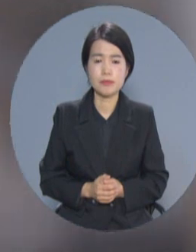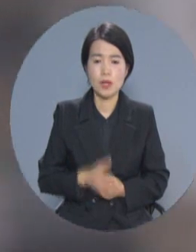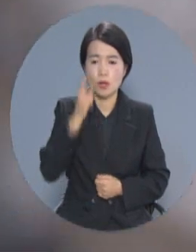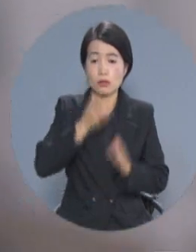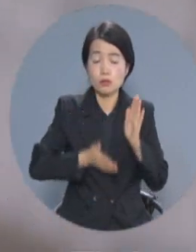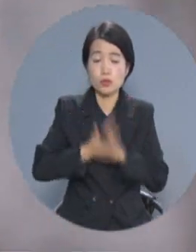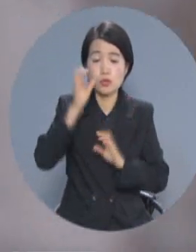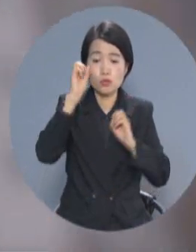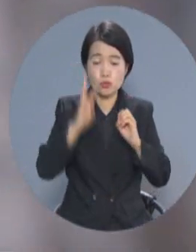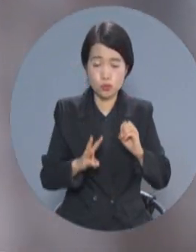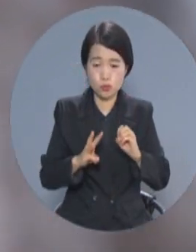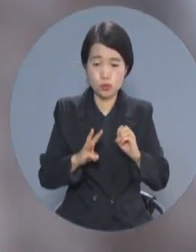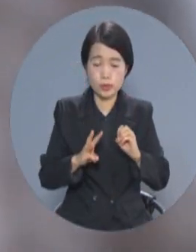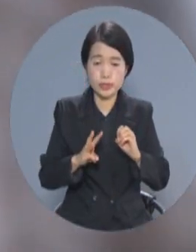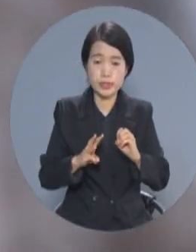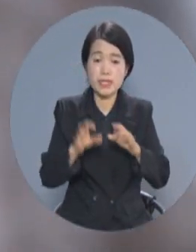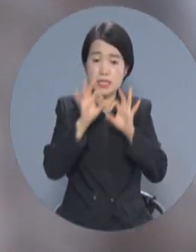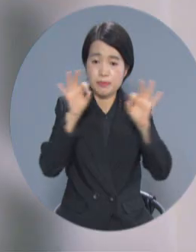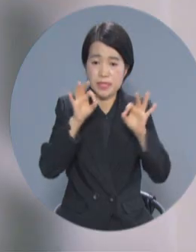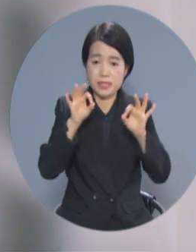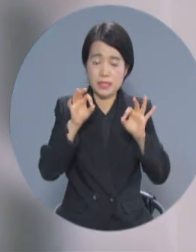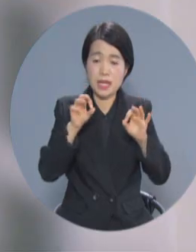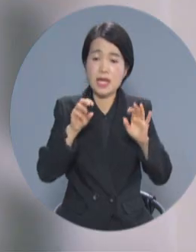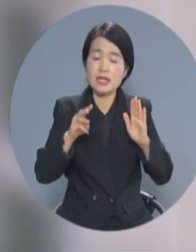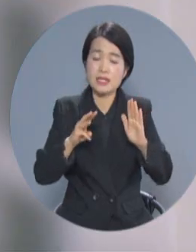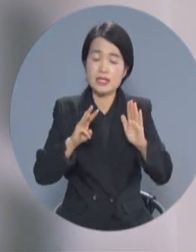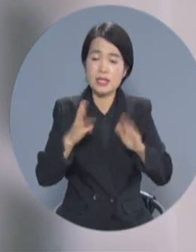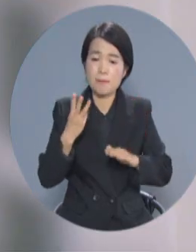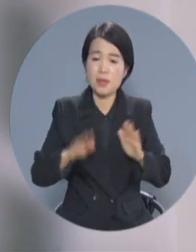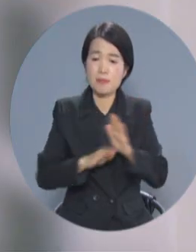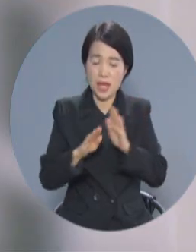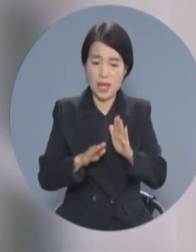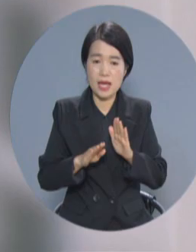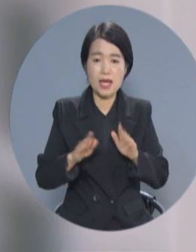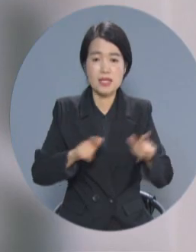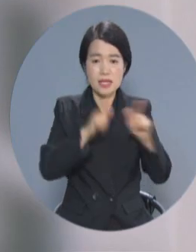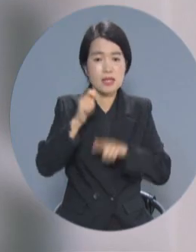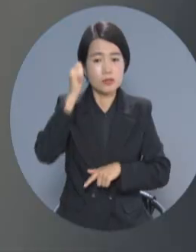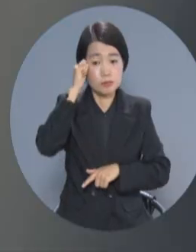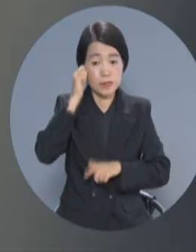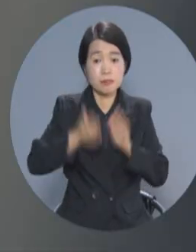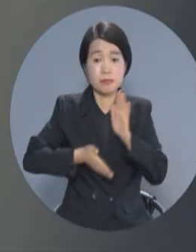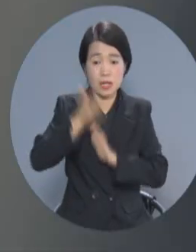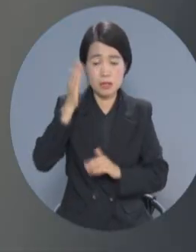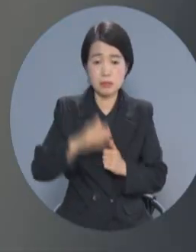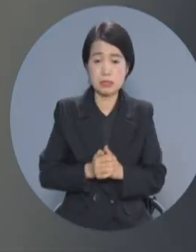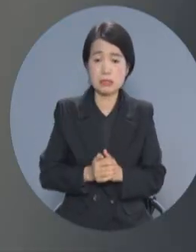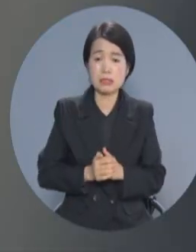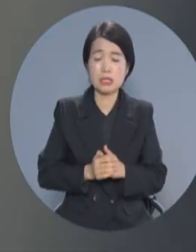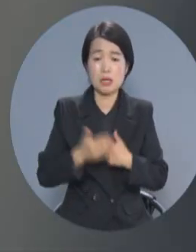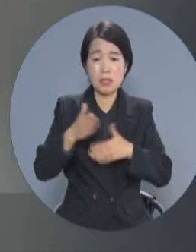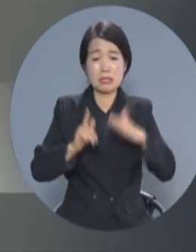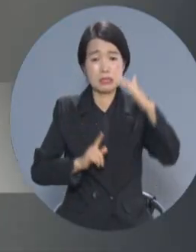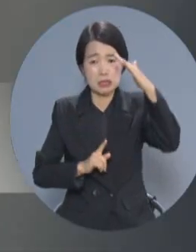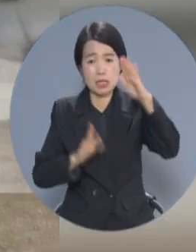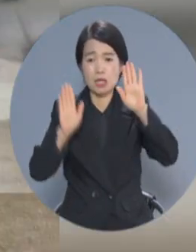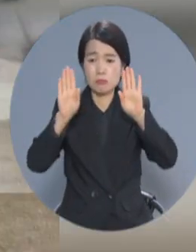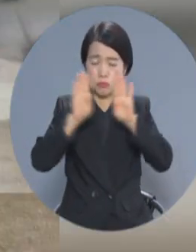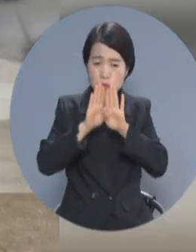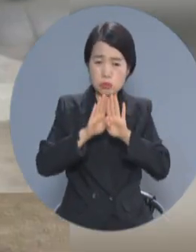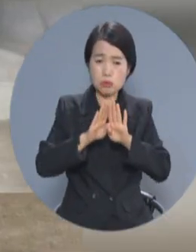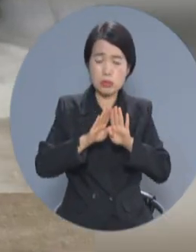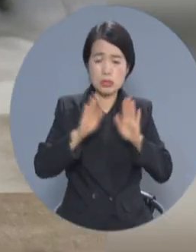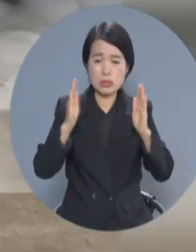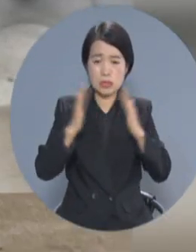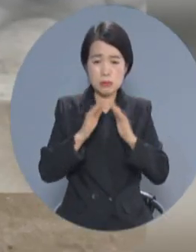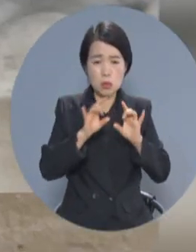여수시 웅천동에 위치한 10층 300여 세대 규모의 한 생활 숙박시설입니다. 천장과 문 할 거 없이 집